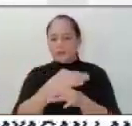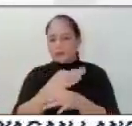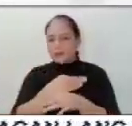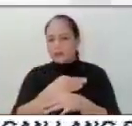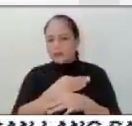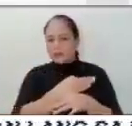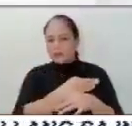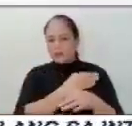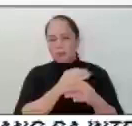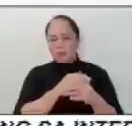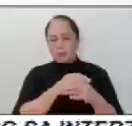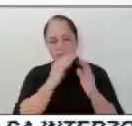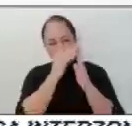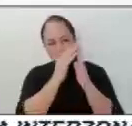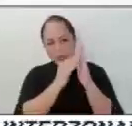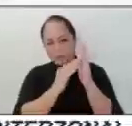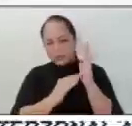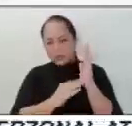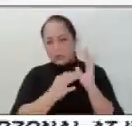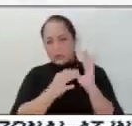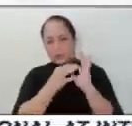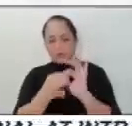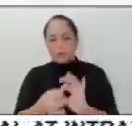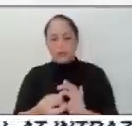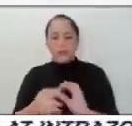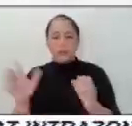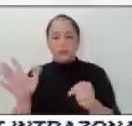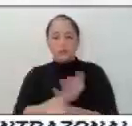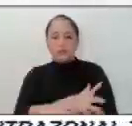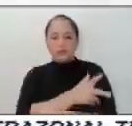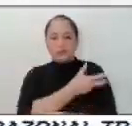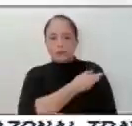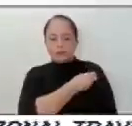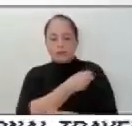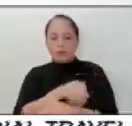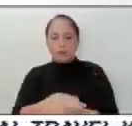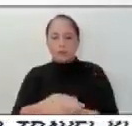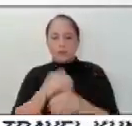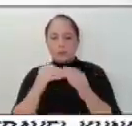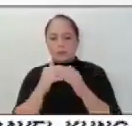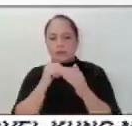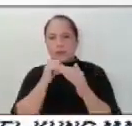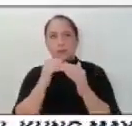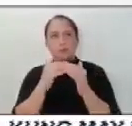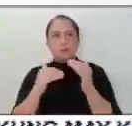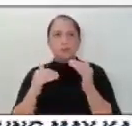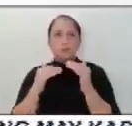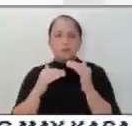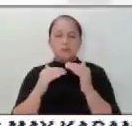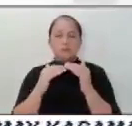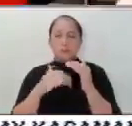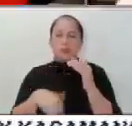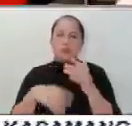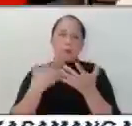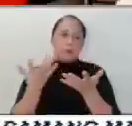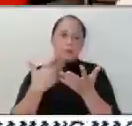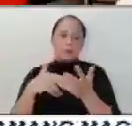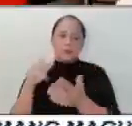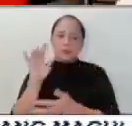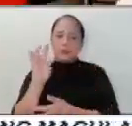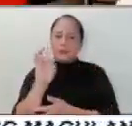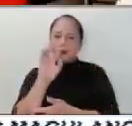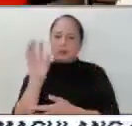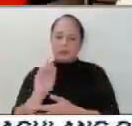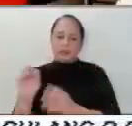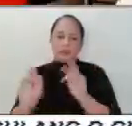dito kung saan kabilang sa batayan ng full vaccination nang hindi bababa sa 70% ng populasyon. We